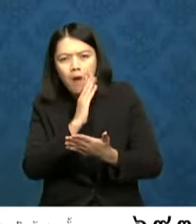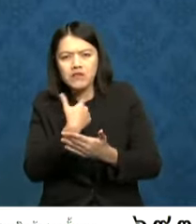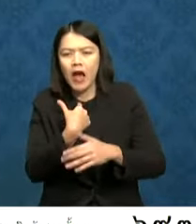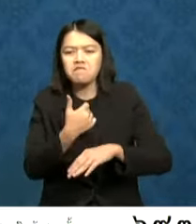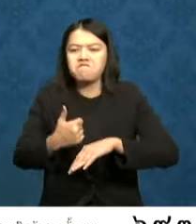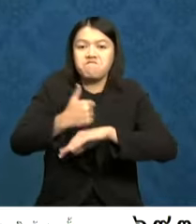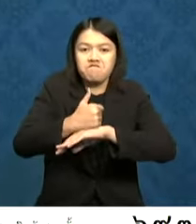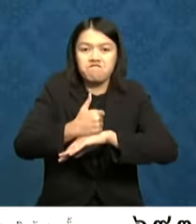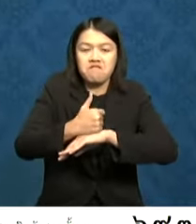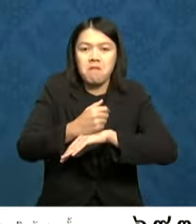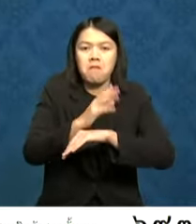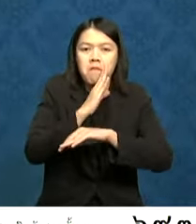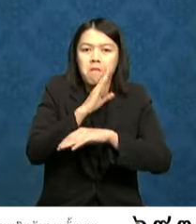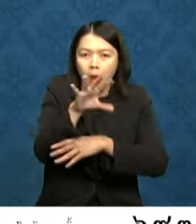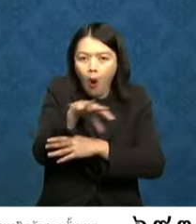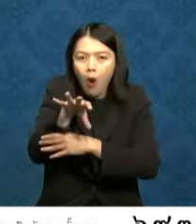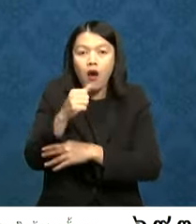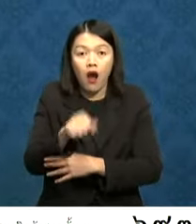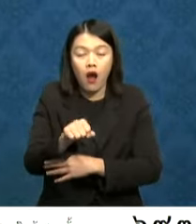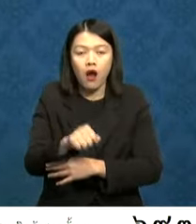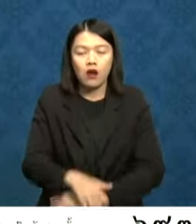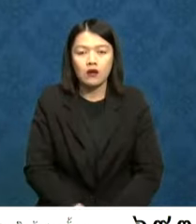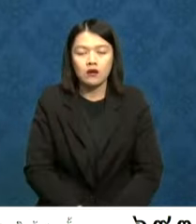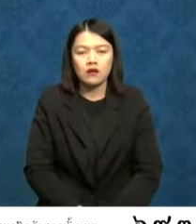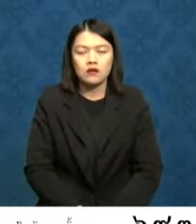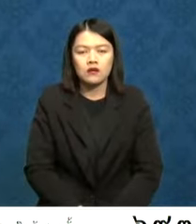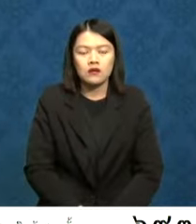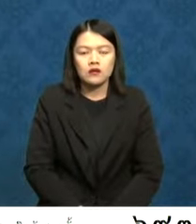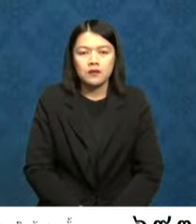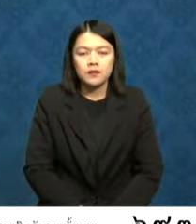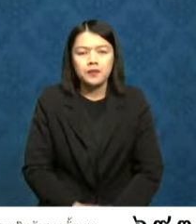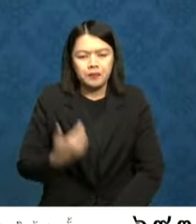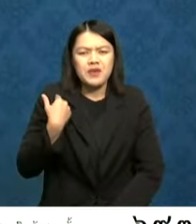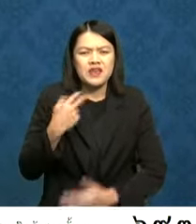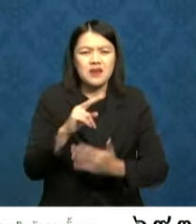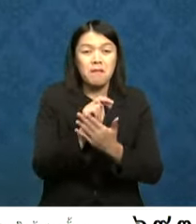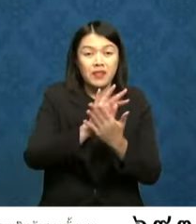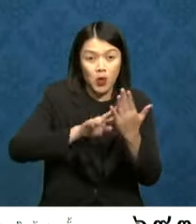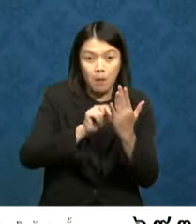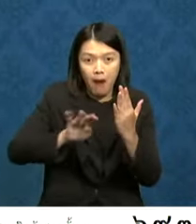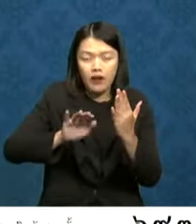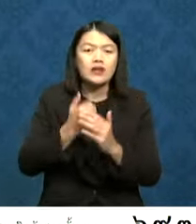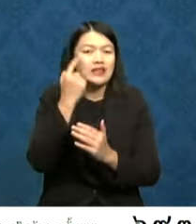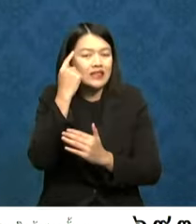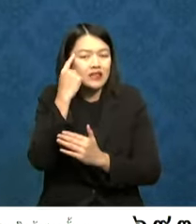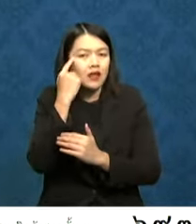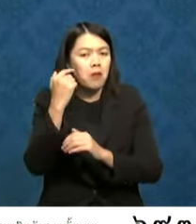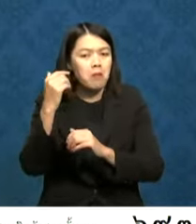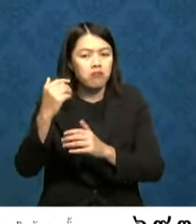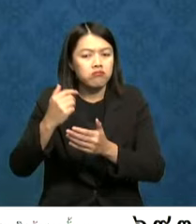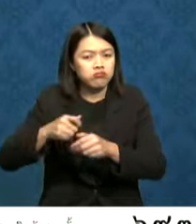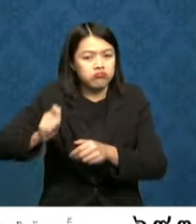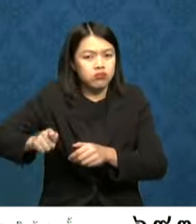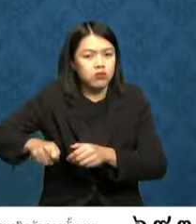หรือไม่นโยบาย Entertainment compครับมีข้อระหามีข้อคหาว่าจะมีการเปิดกว้างในการประมูลหรือ